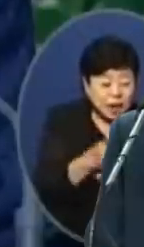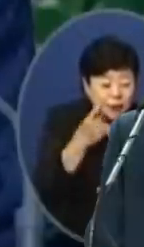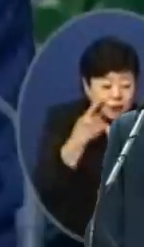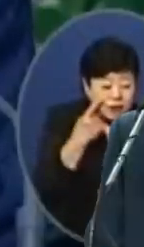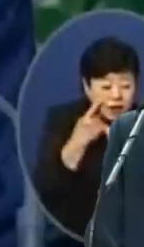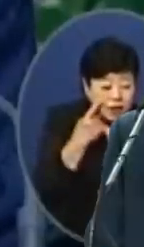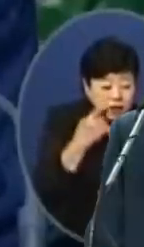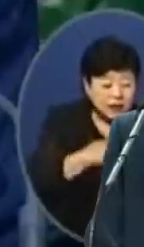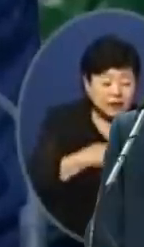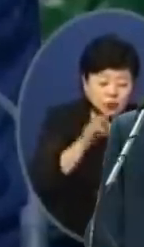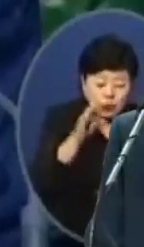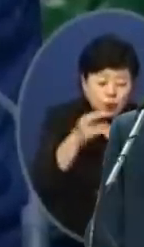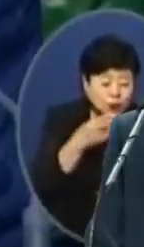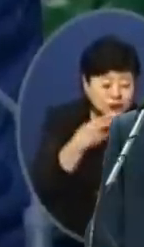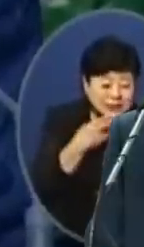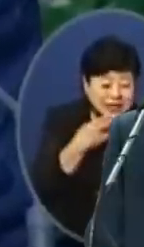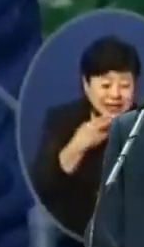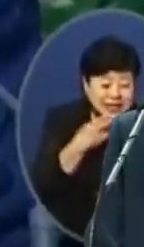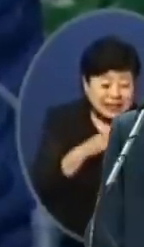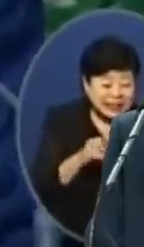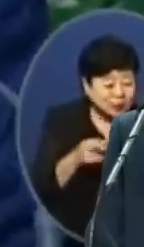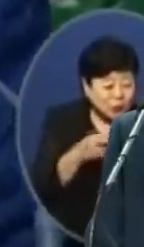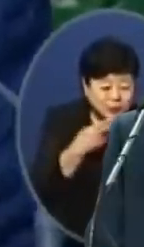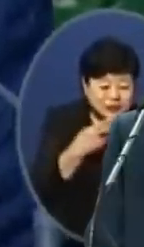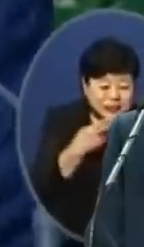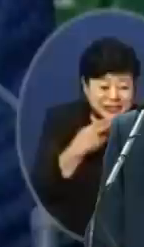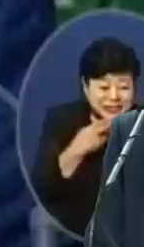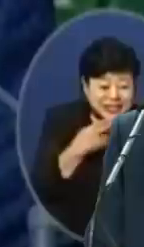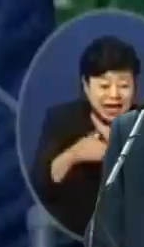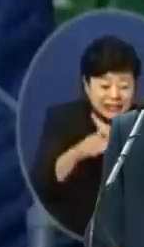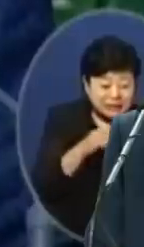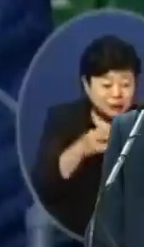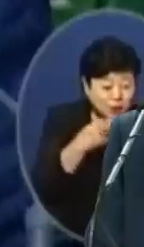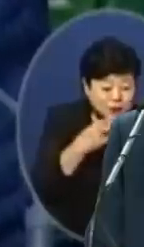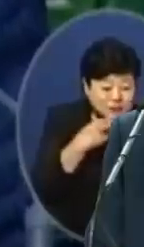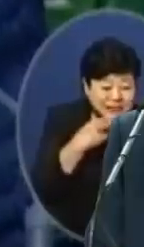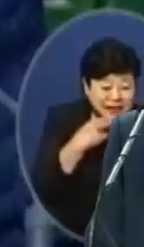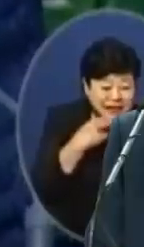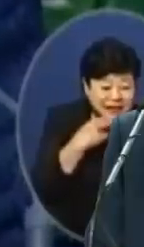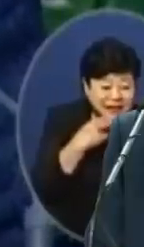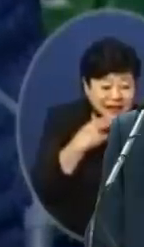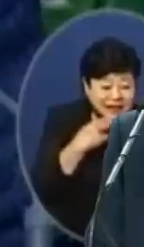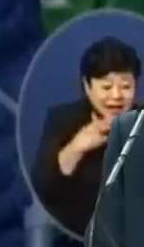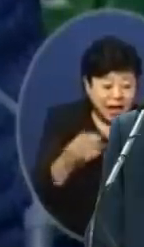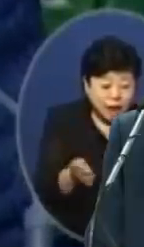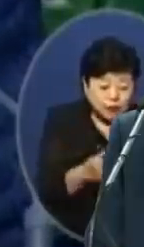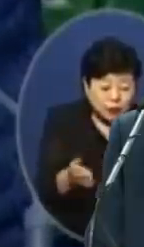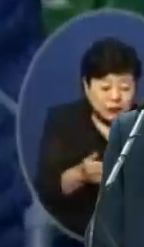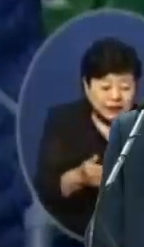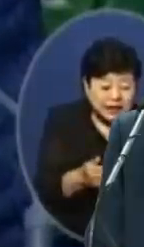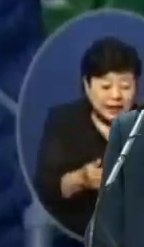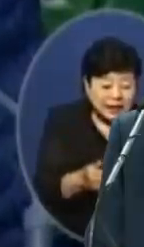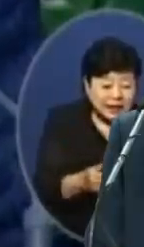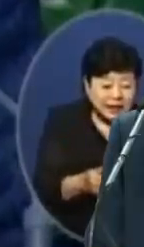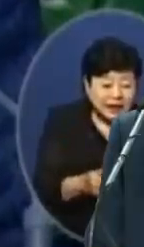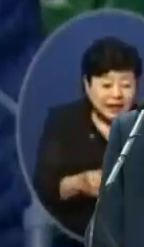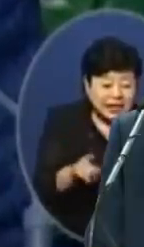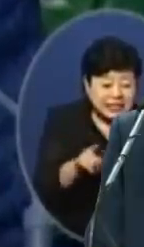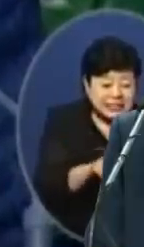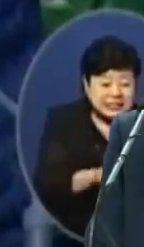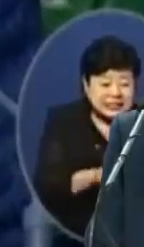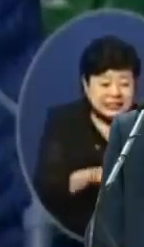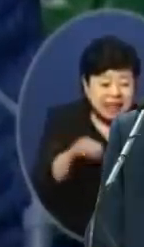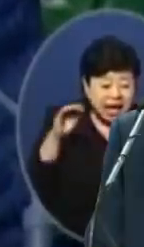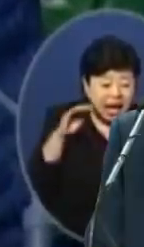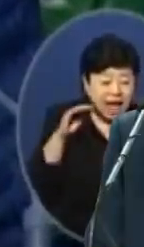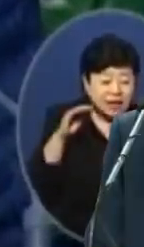나는 돈이 없습니다. 땅도 없습니다. 집도 없습니다. 그러므로 아무것도 없는 데서 소원만